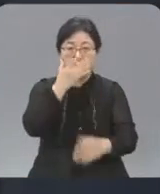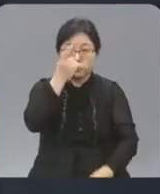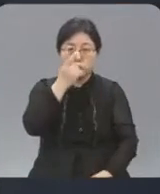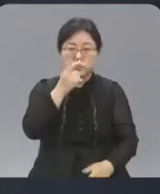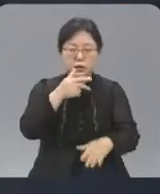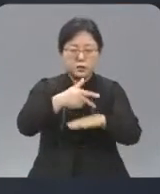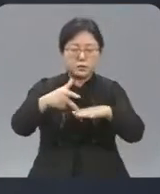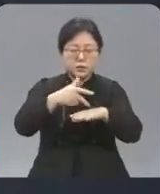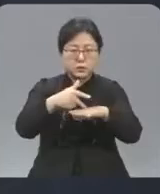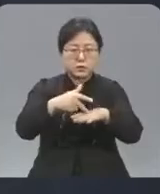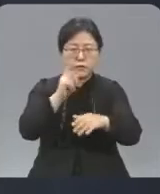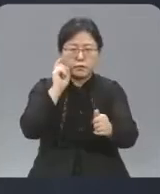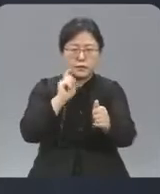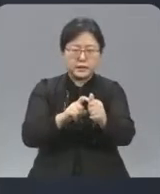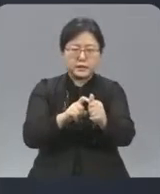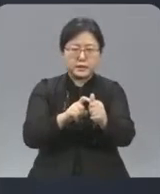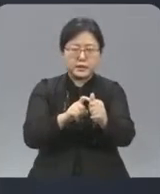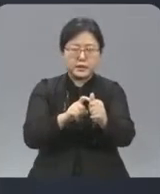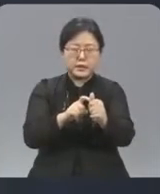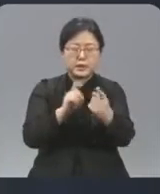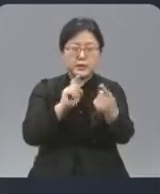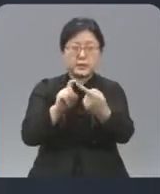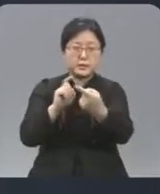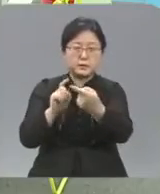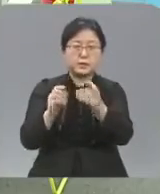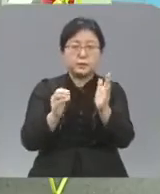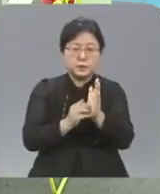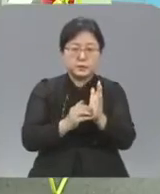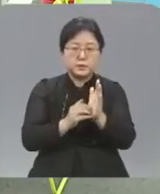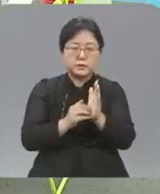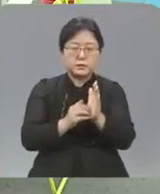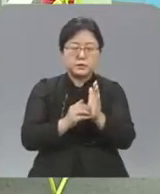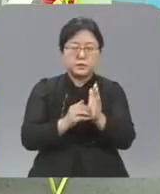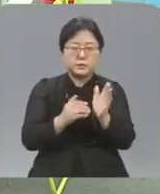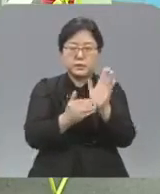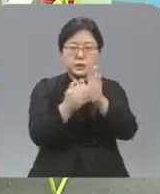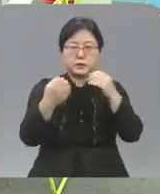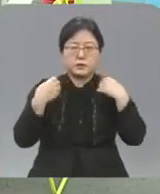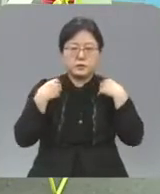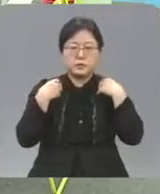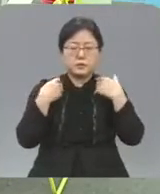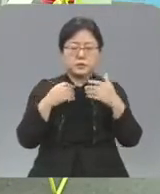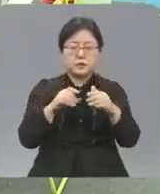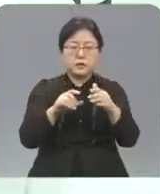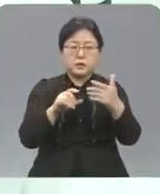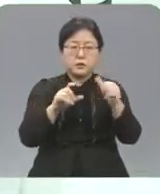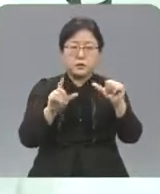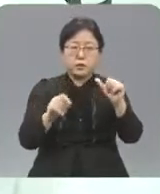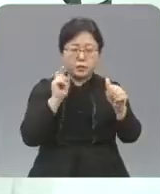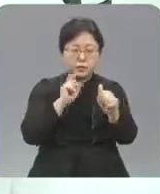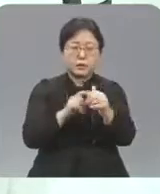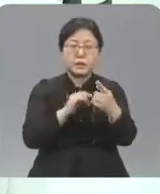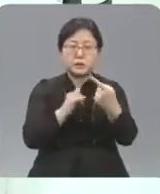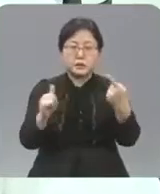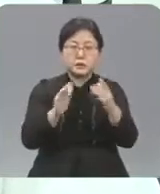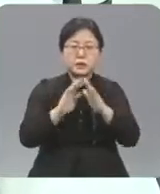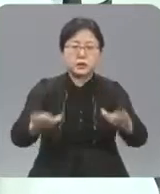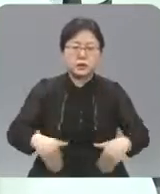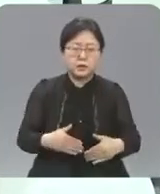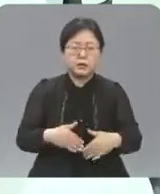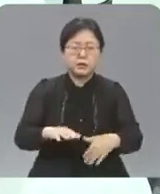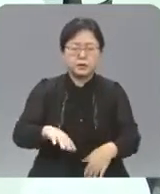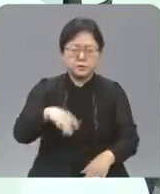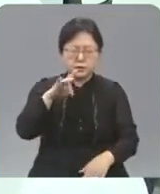순천과 진도에서 확진자가 각각 1명씩 나왔습니다. 방역당국은 지난달 함평에서 확진된 1명이 전남에서